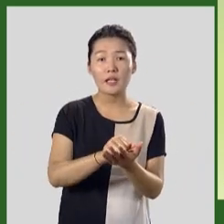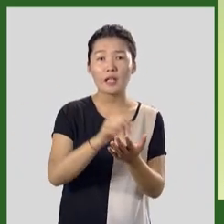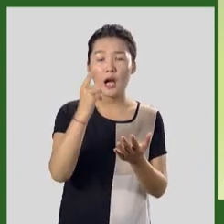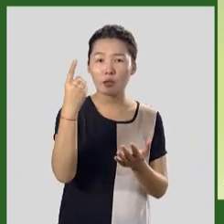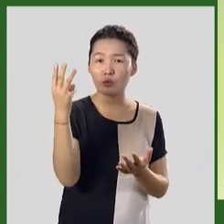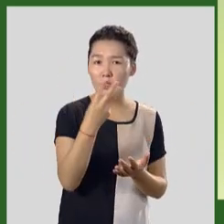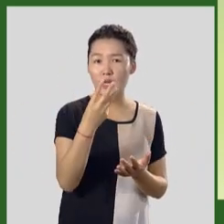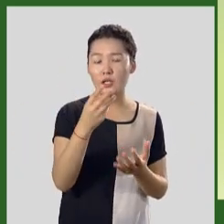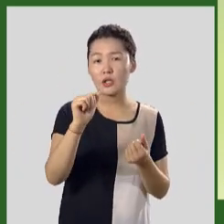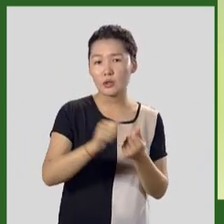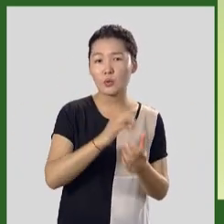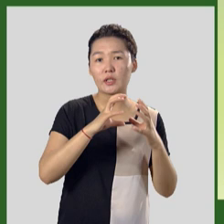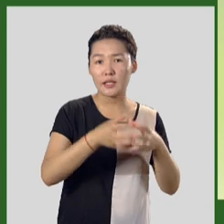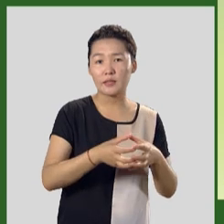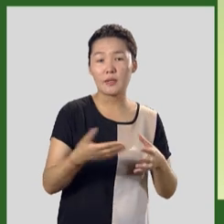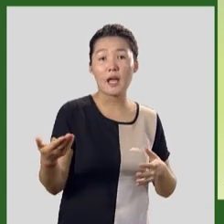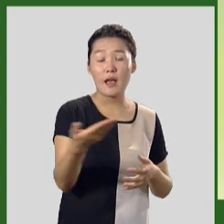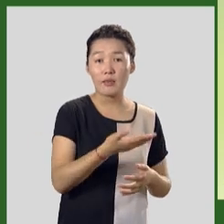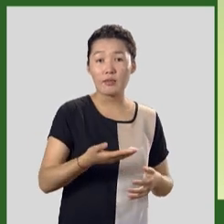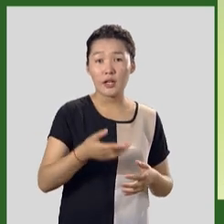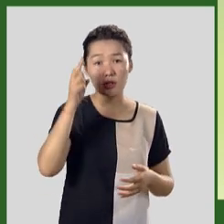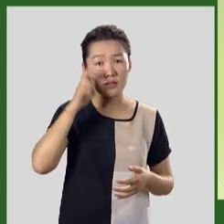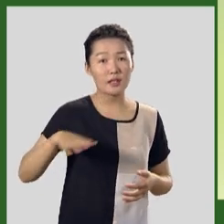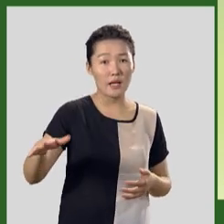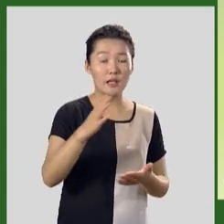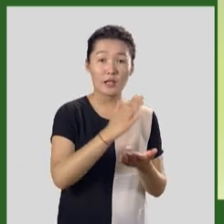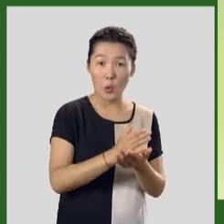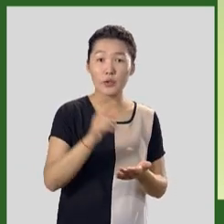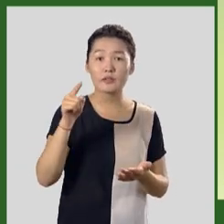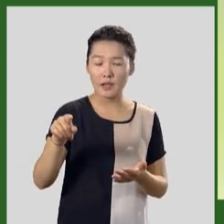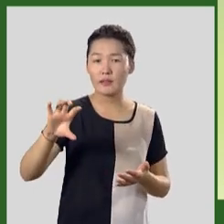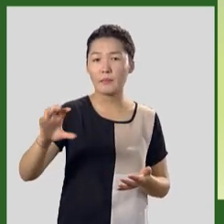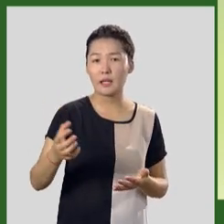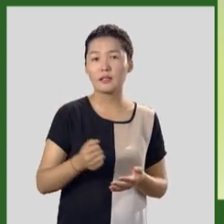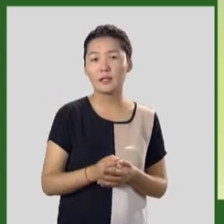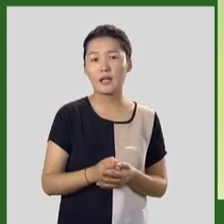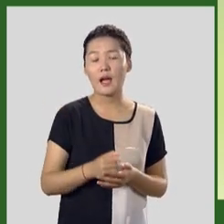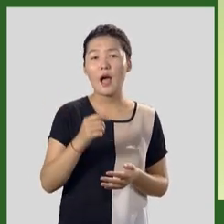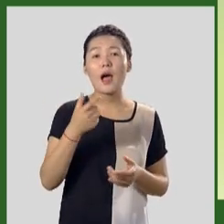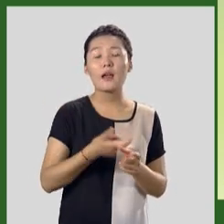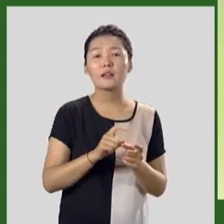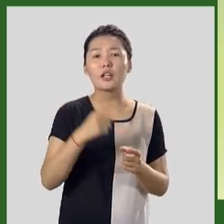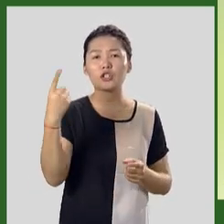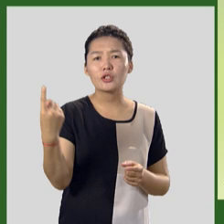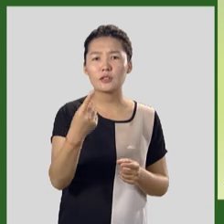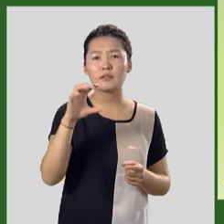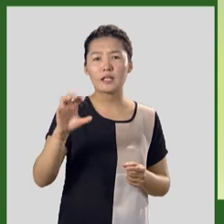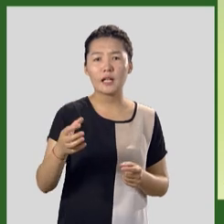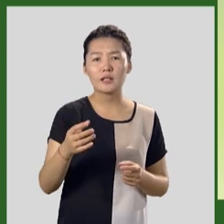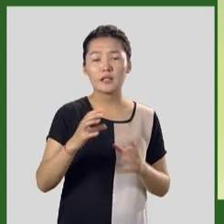Земле. Наша страна находится на этом материке. Это единственный